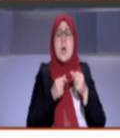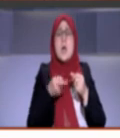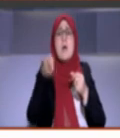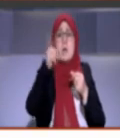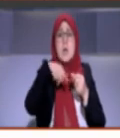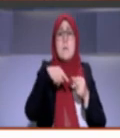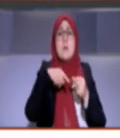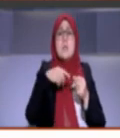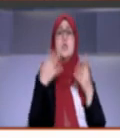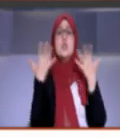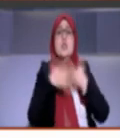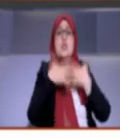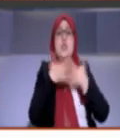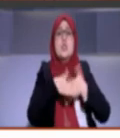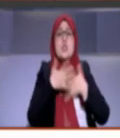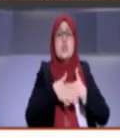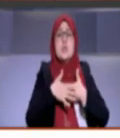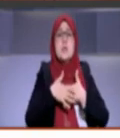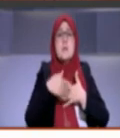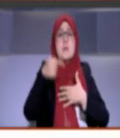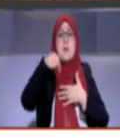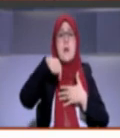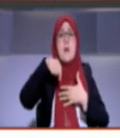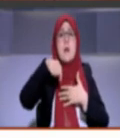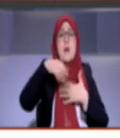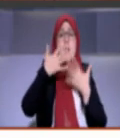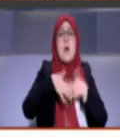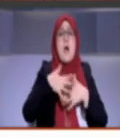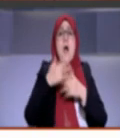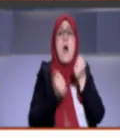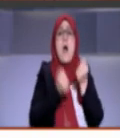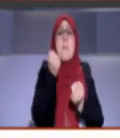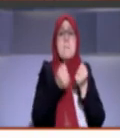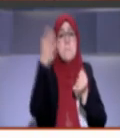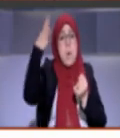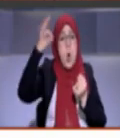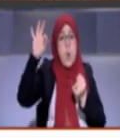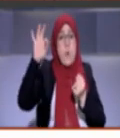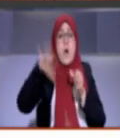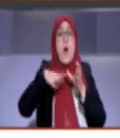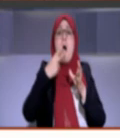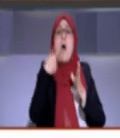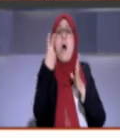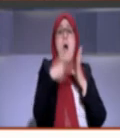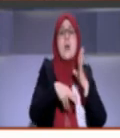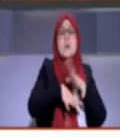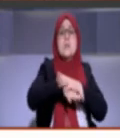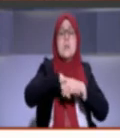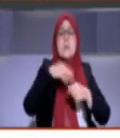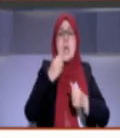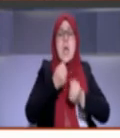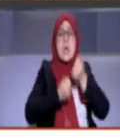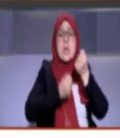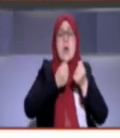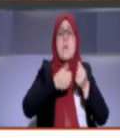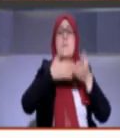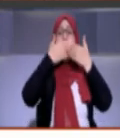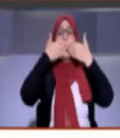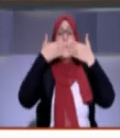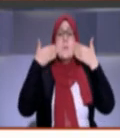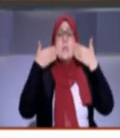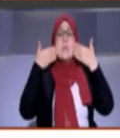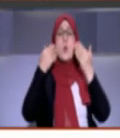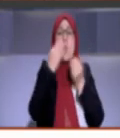السيارات طبعا عارفين كلنا في العالم اعلنت ان هي هتعمل خط انتاج جديد للكنونات بانتاج 100,000 كنونه يوميا. الوضع وكمان